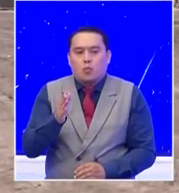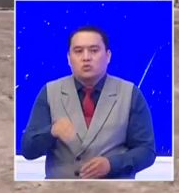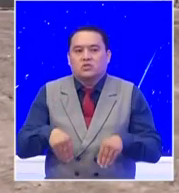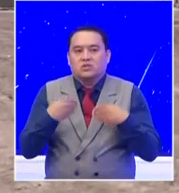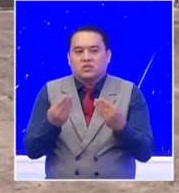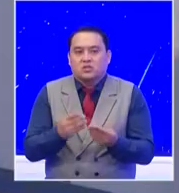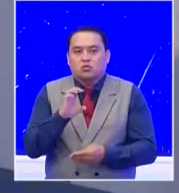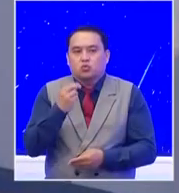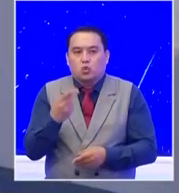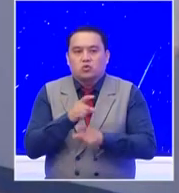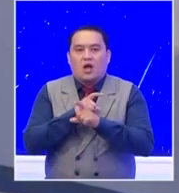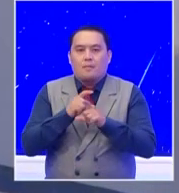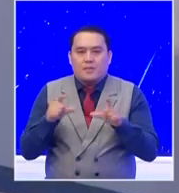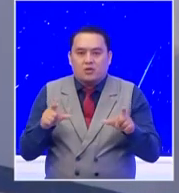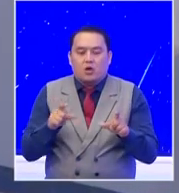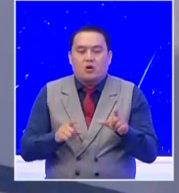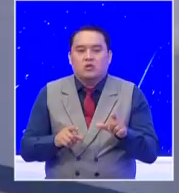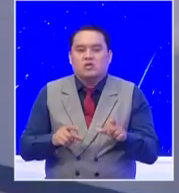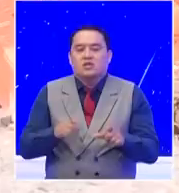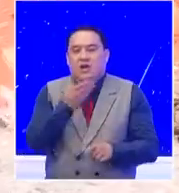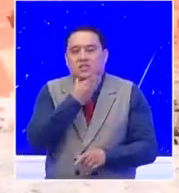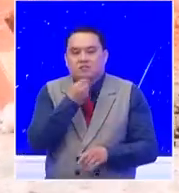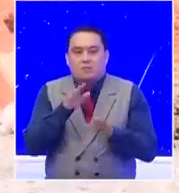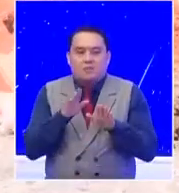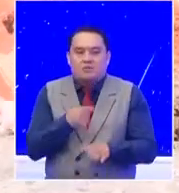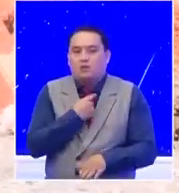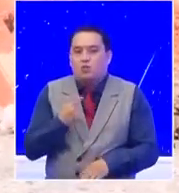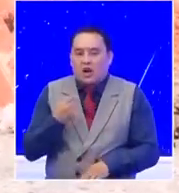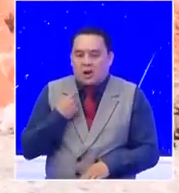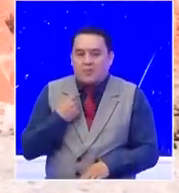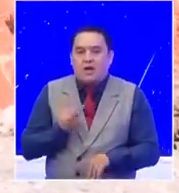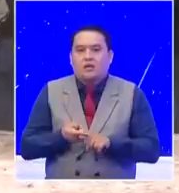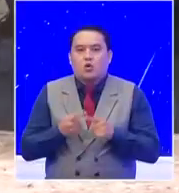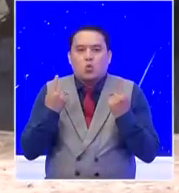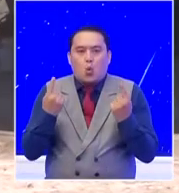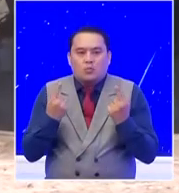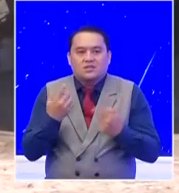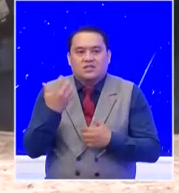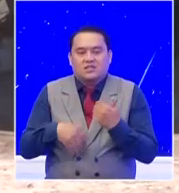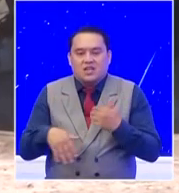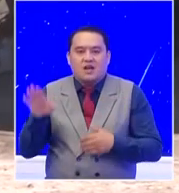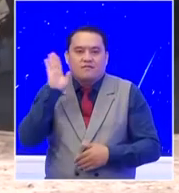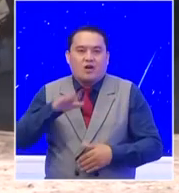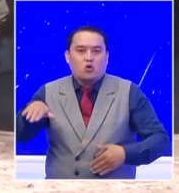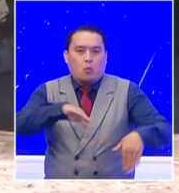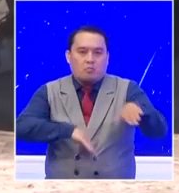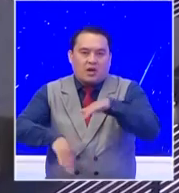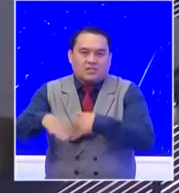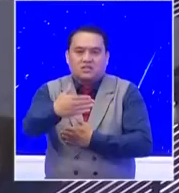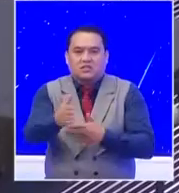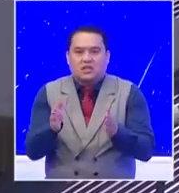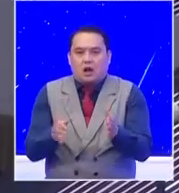сдача ряда социальных объектов, которые станут визитными карточками областного центра. Крупнейшими среди них является крытый плавательный